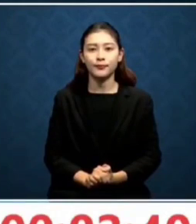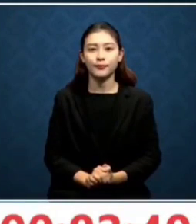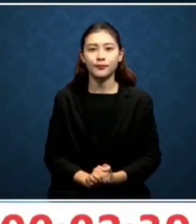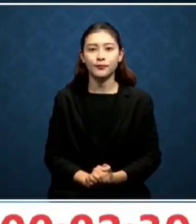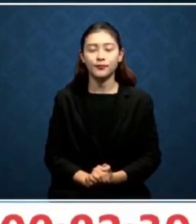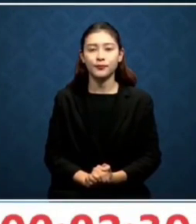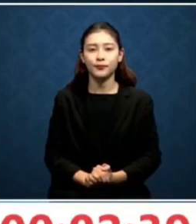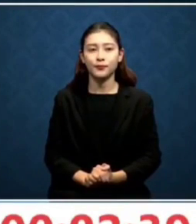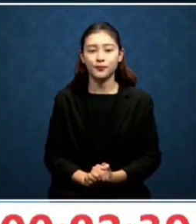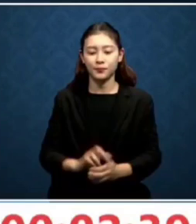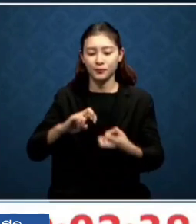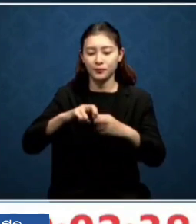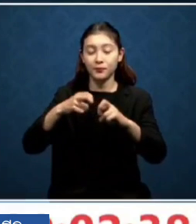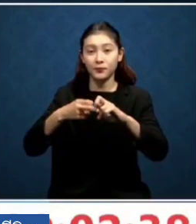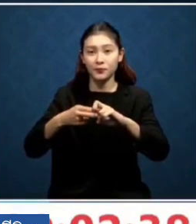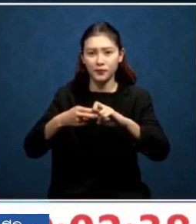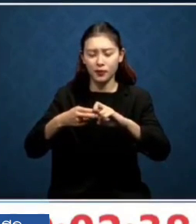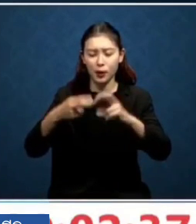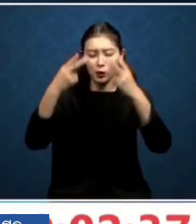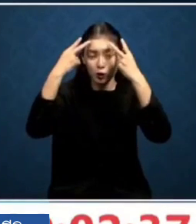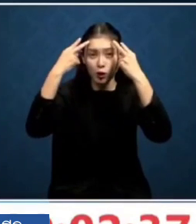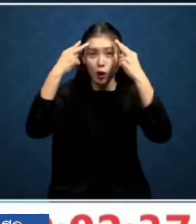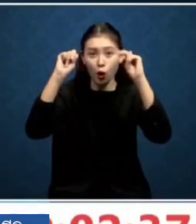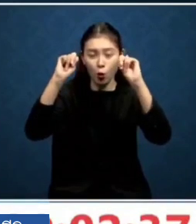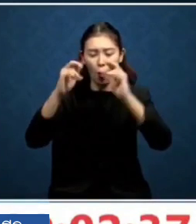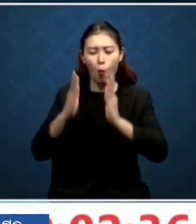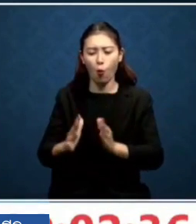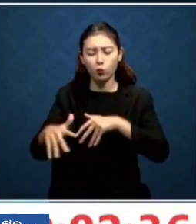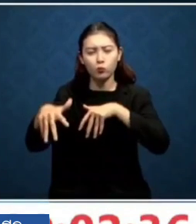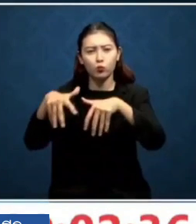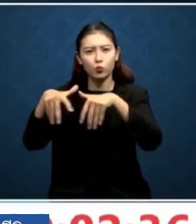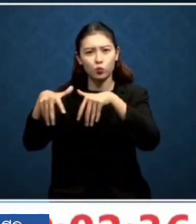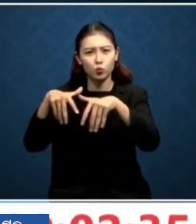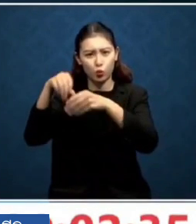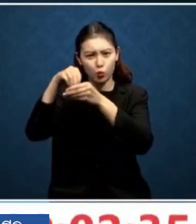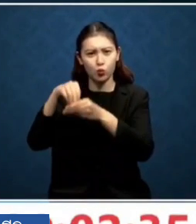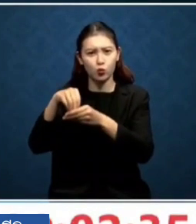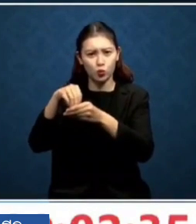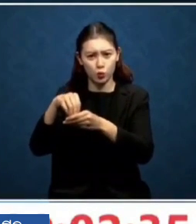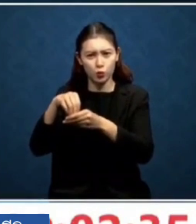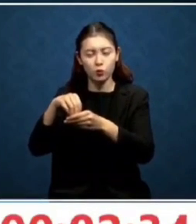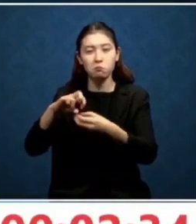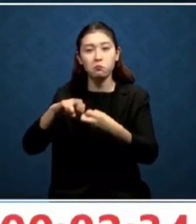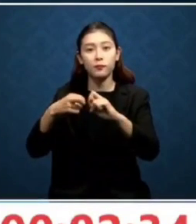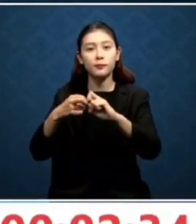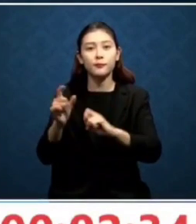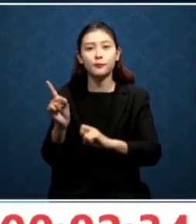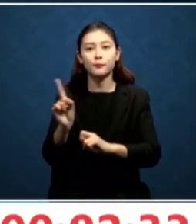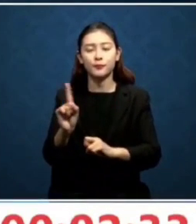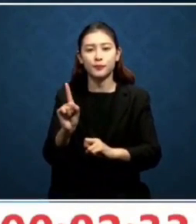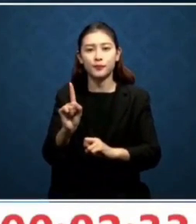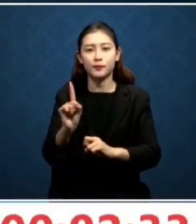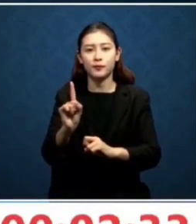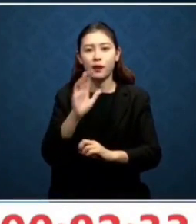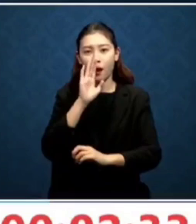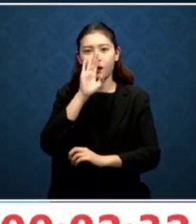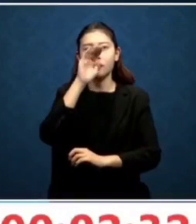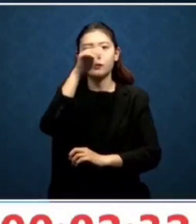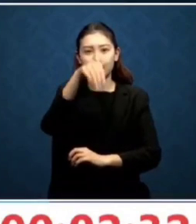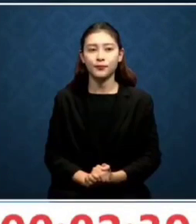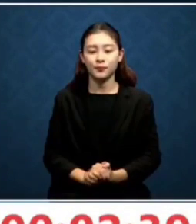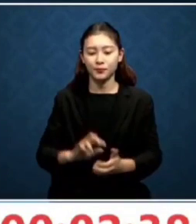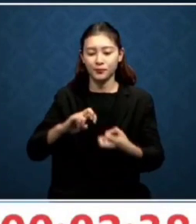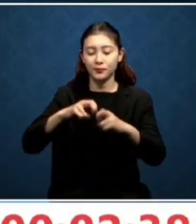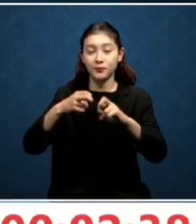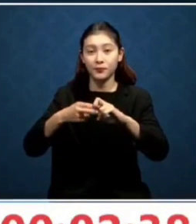ในโกชัยกิดตทะเนศวน เรื่อง ช้างป่าจจัอุธยาณแงชตเขาใหญ่ทำรายประชาชนเสียชีวิต ในพืนที่หมู่ 3 ตำบสาริก